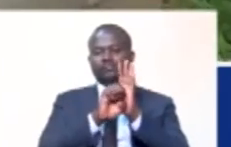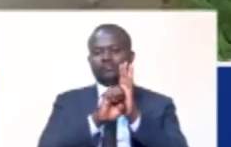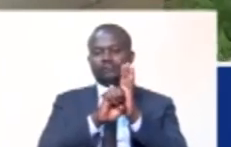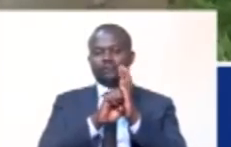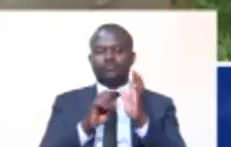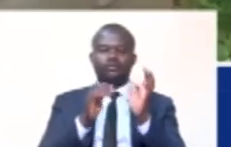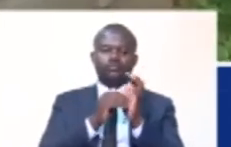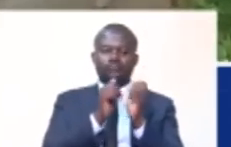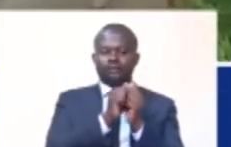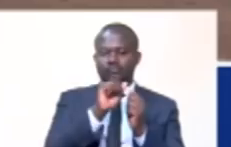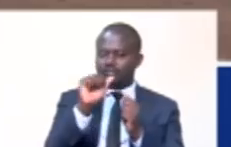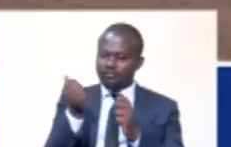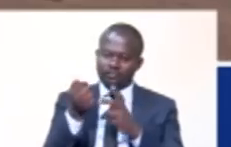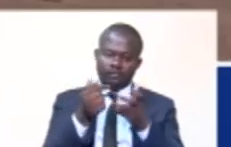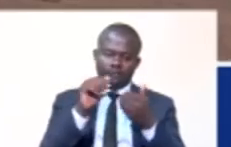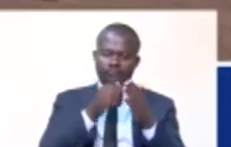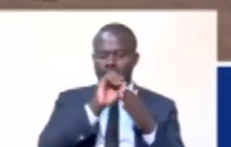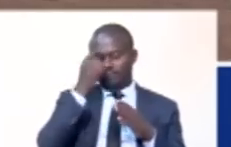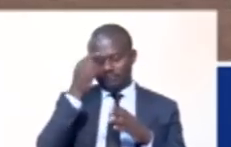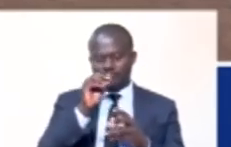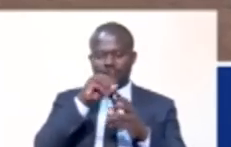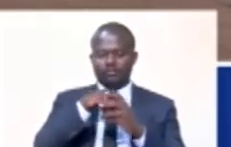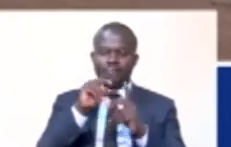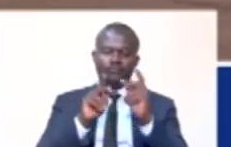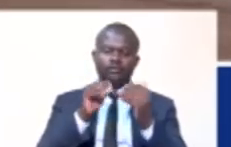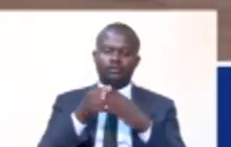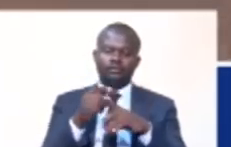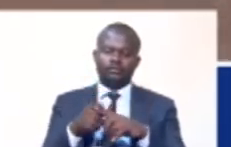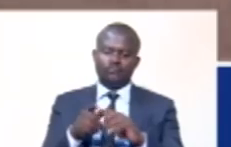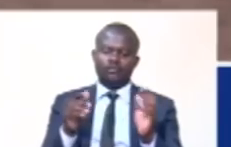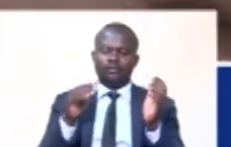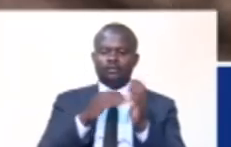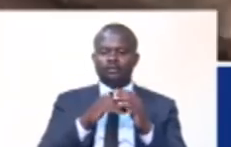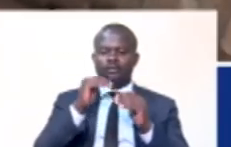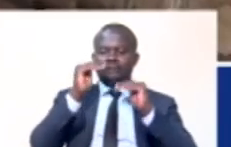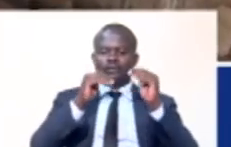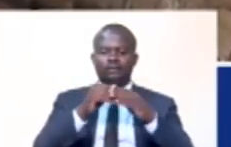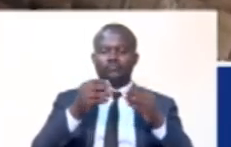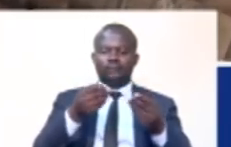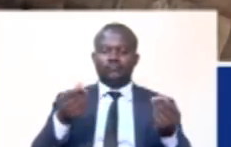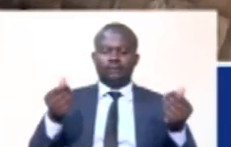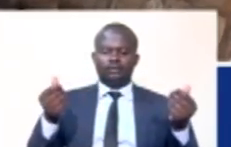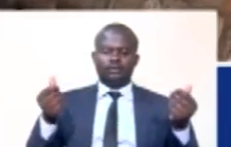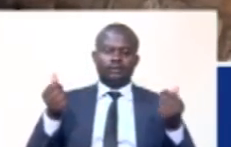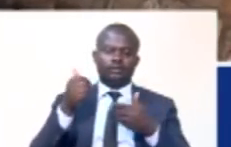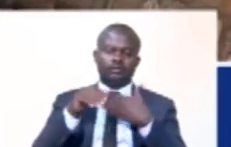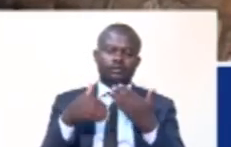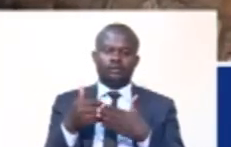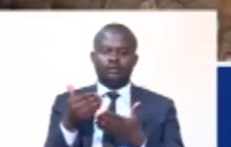ndetse n'indi midugudu leta ituzamo abantu banyuranye mu rwego rwo gukemura ibibazo by'abadafite aho